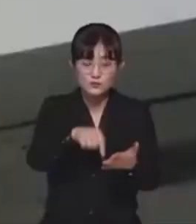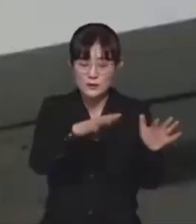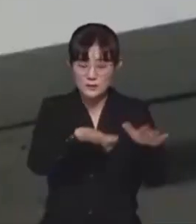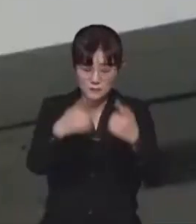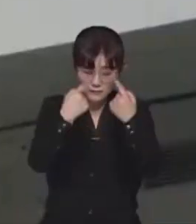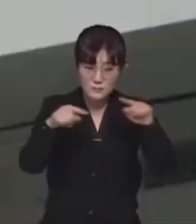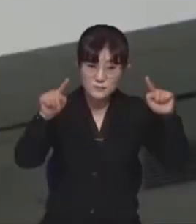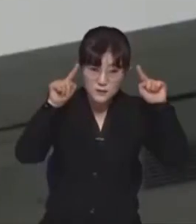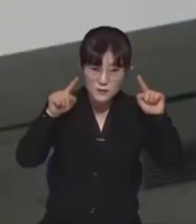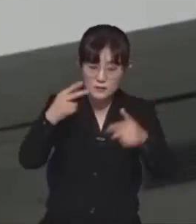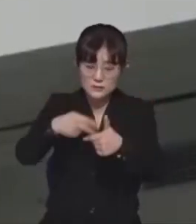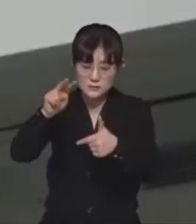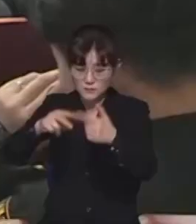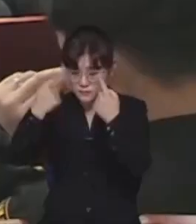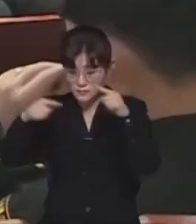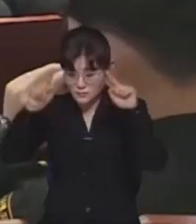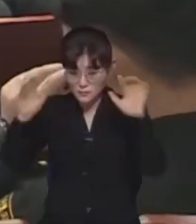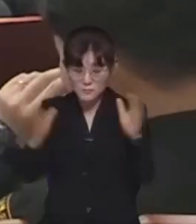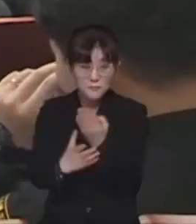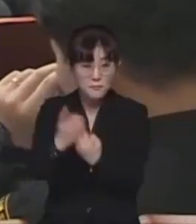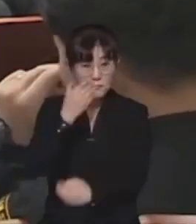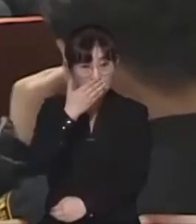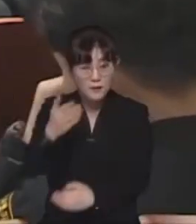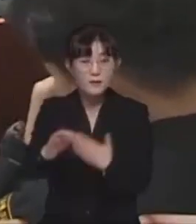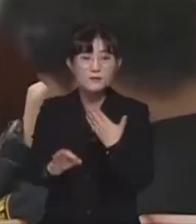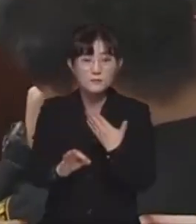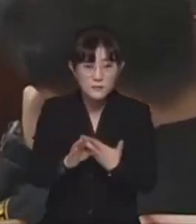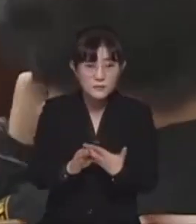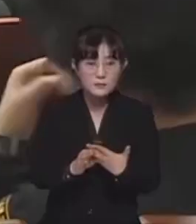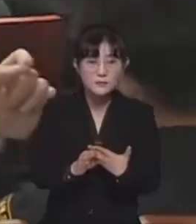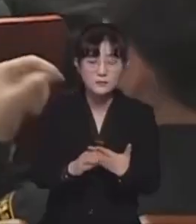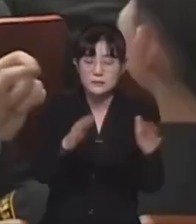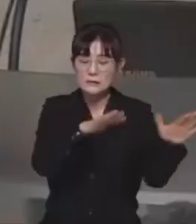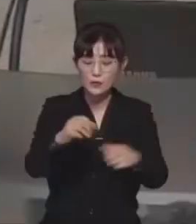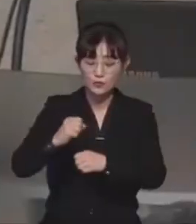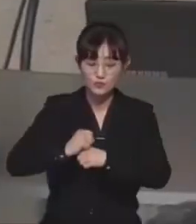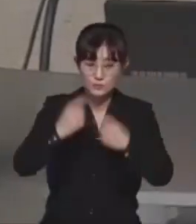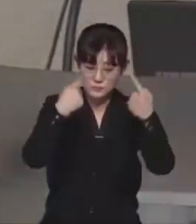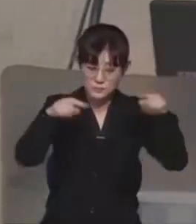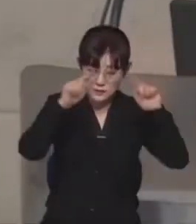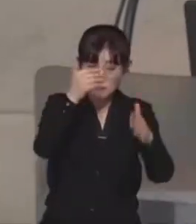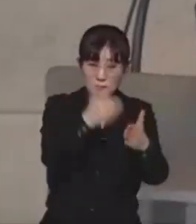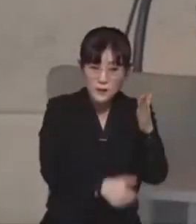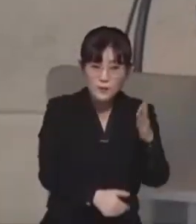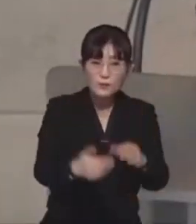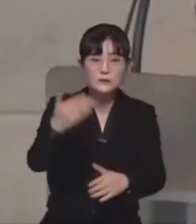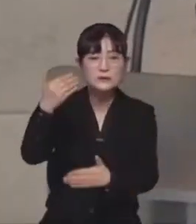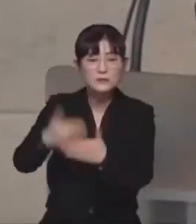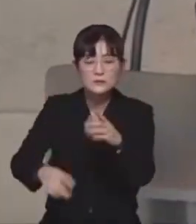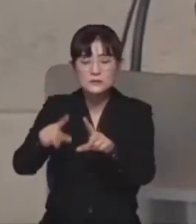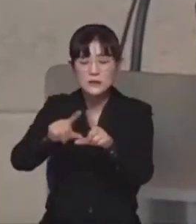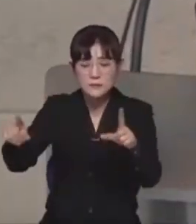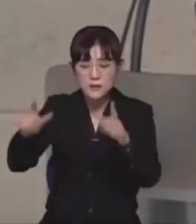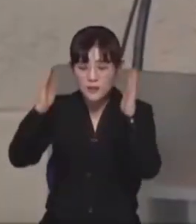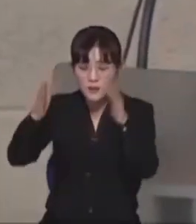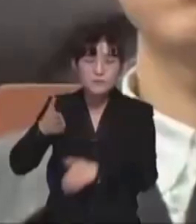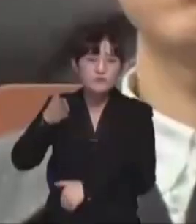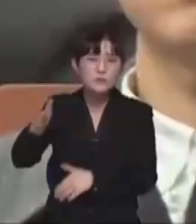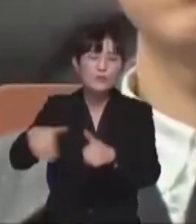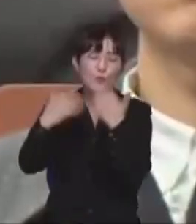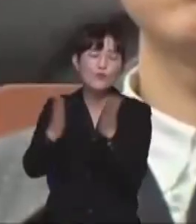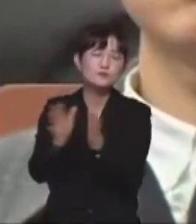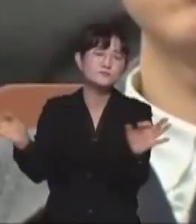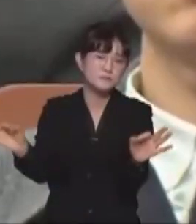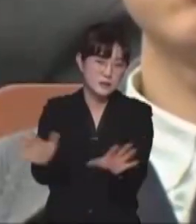목포해양대가 인천대와 통합될 경우 단과대인 회사대는 남을 수 있지만 일반 학부는 통합돼 사라질 가능성이